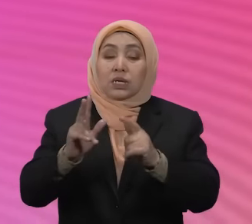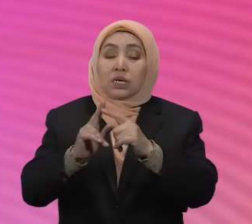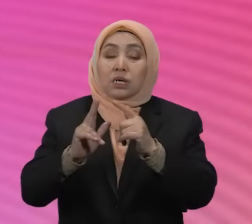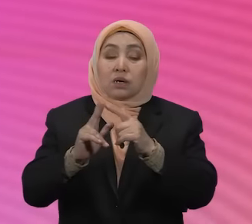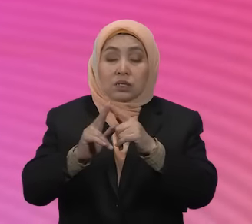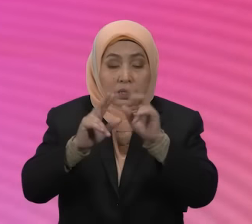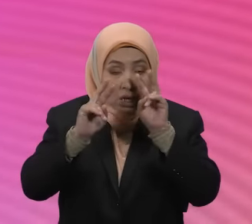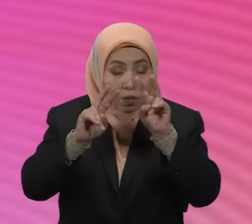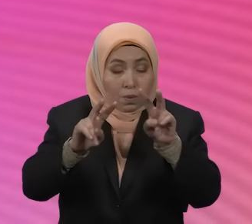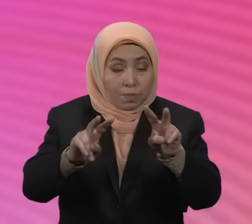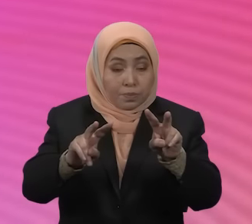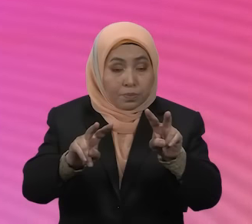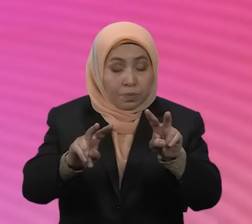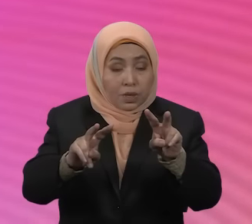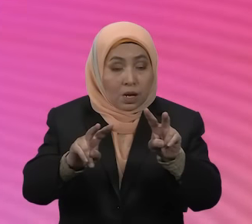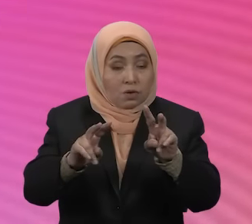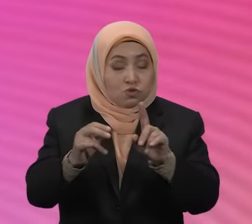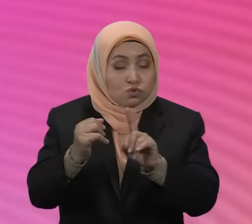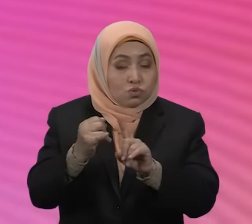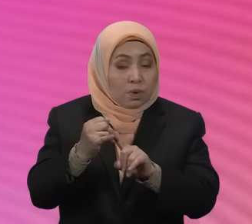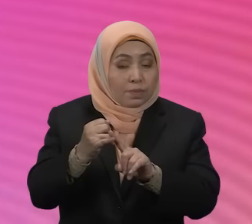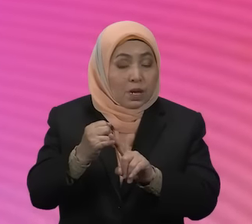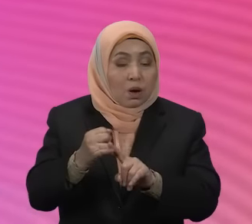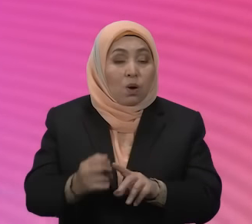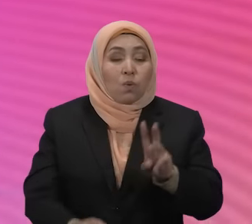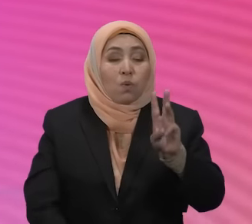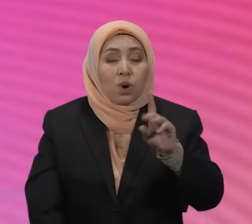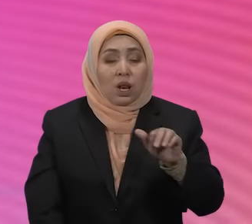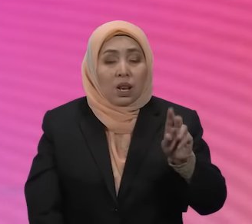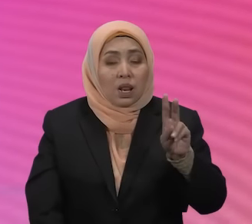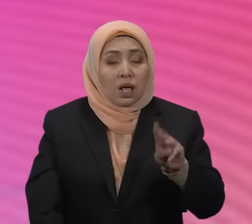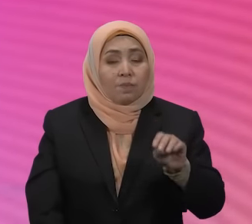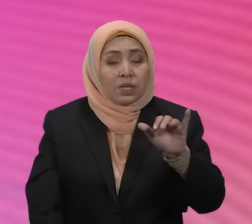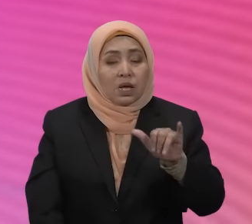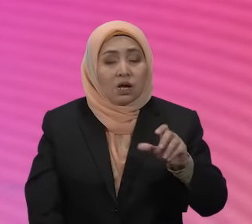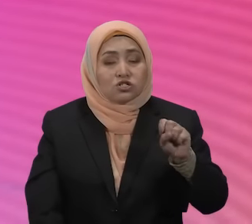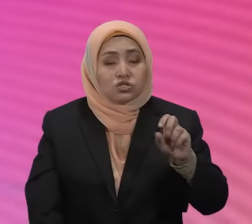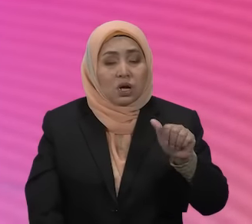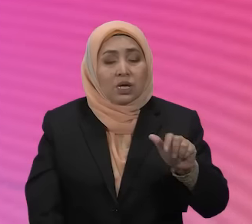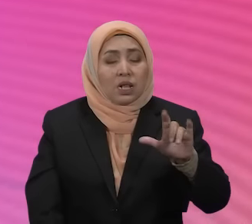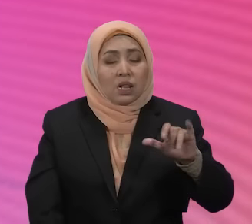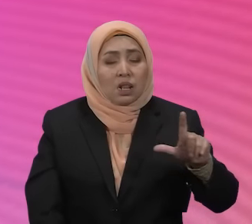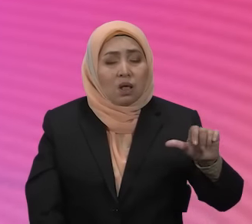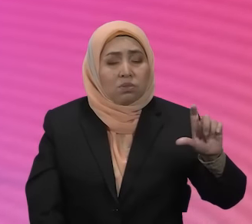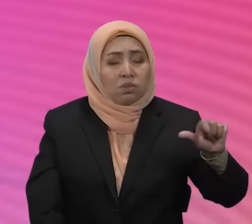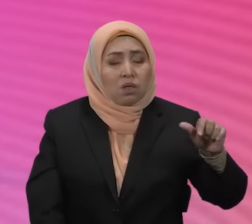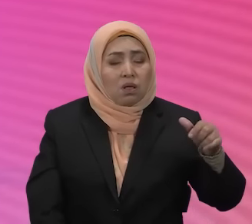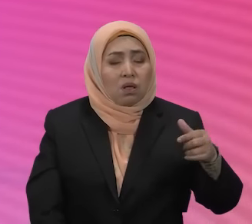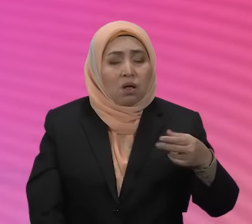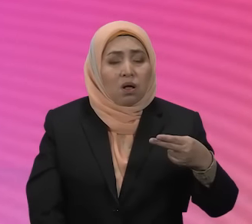mari kita perhatikan, iaitu lah di hujung sini. Wa lam yakhsha illa